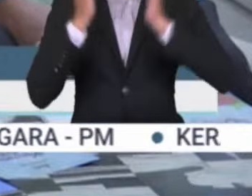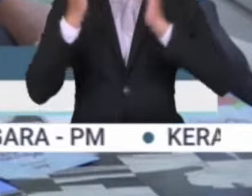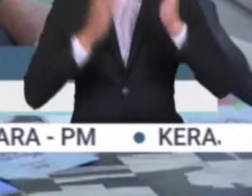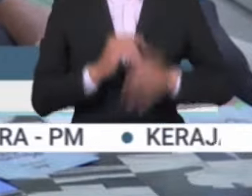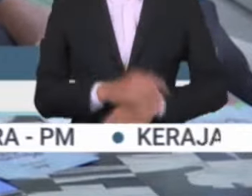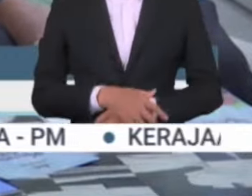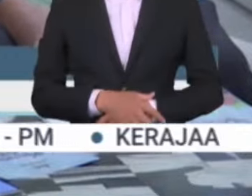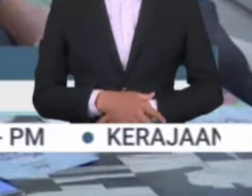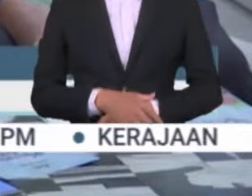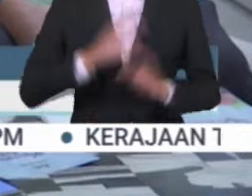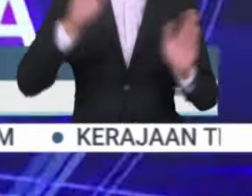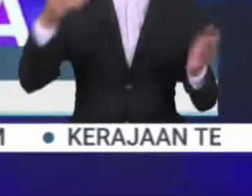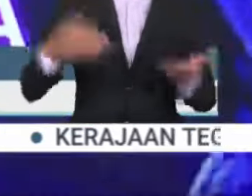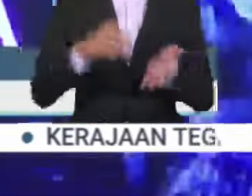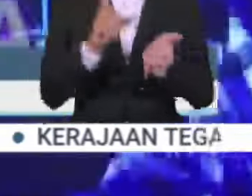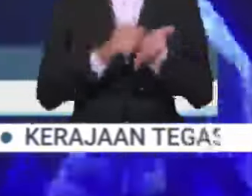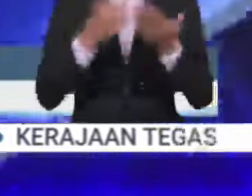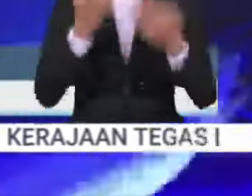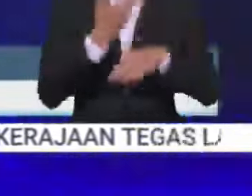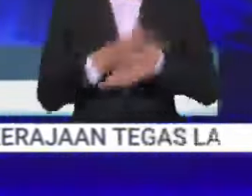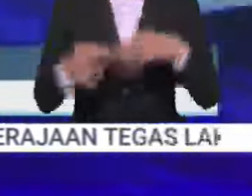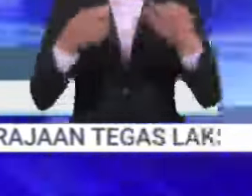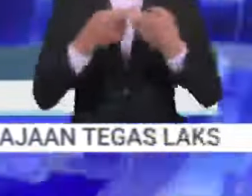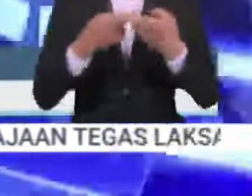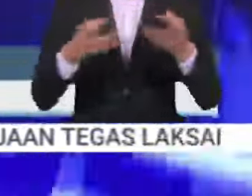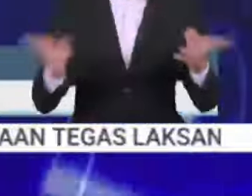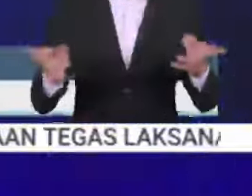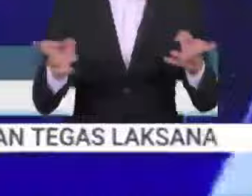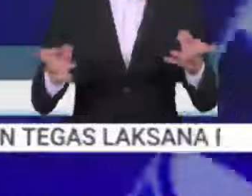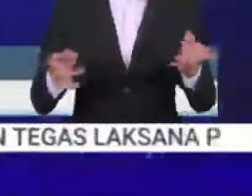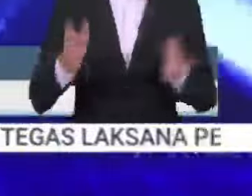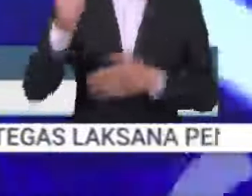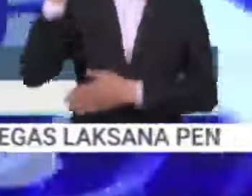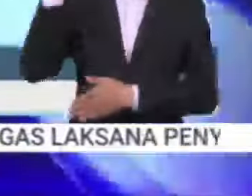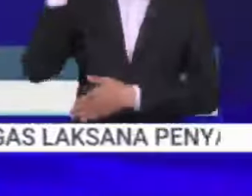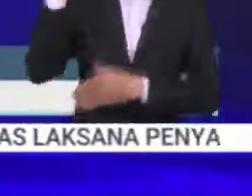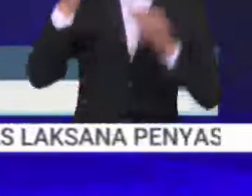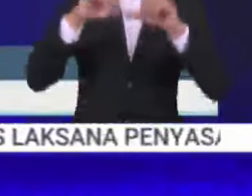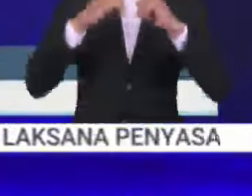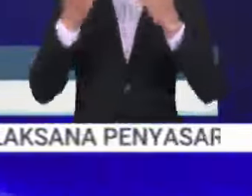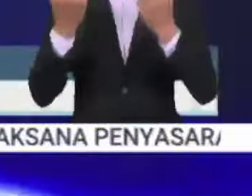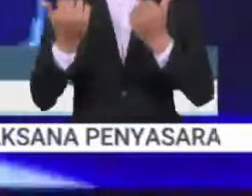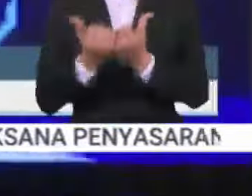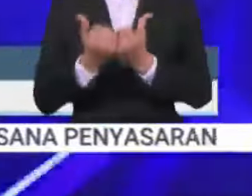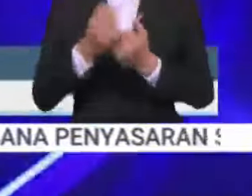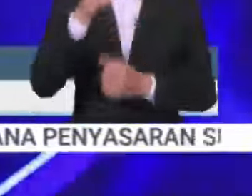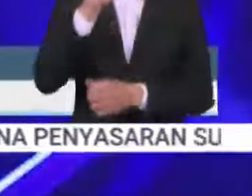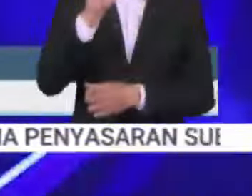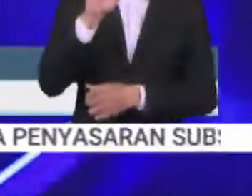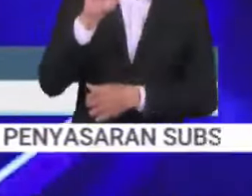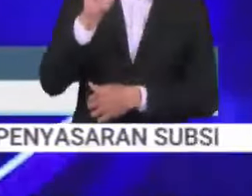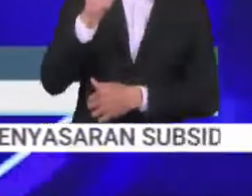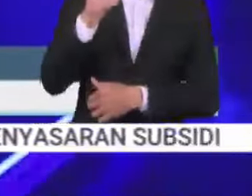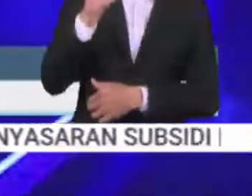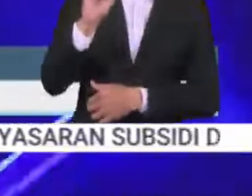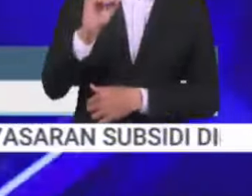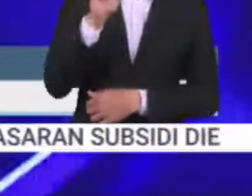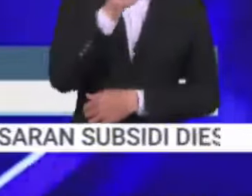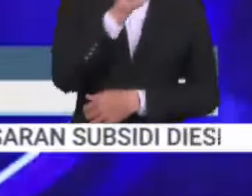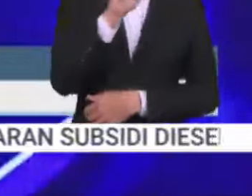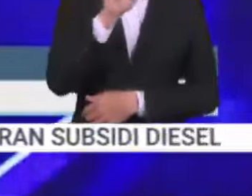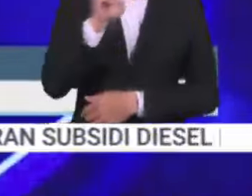Beliau ditemui pemberita selepas merasmikan Simposium Pergerakan Kesatuan Sekerja Peringkat Borneo